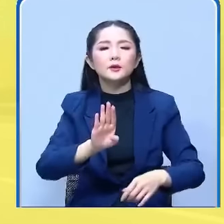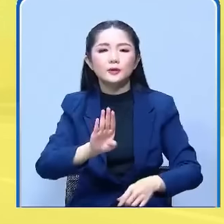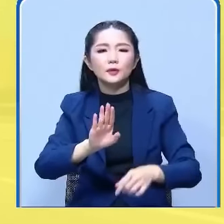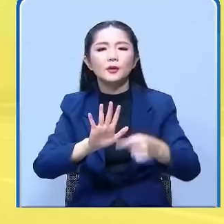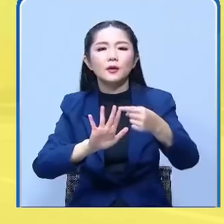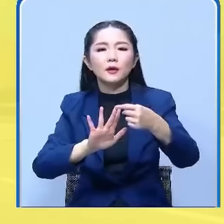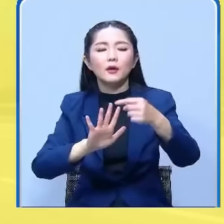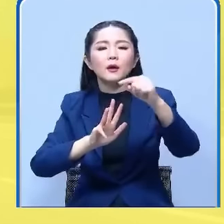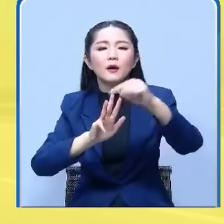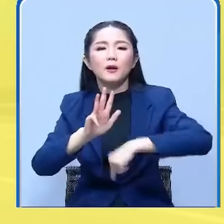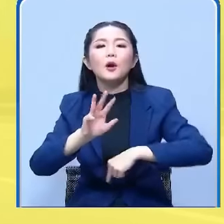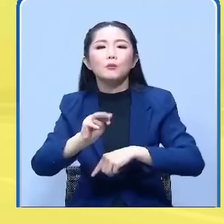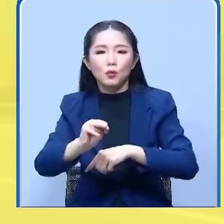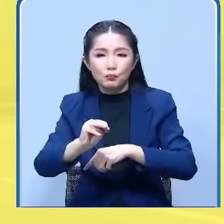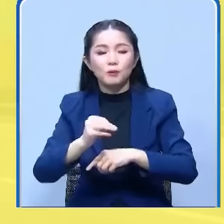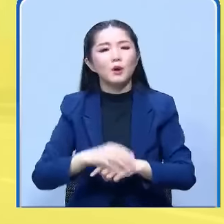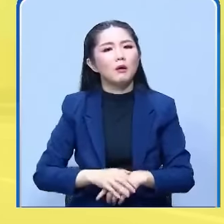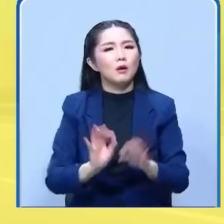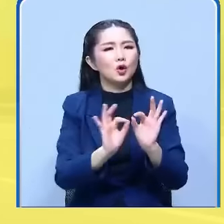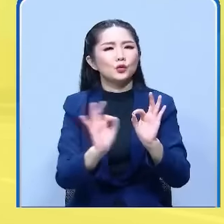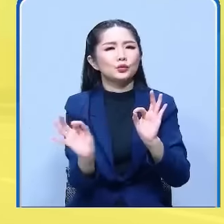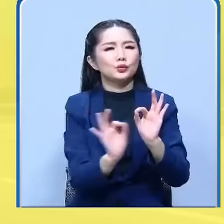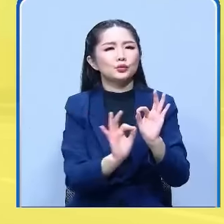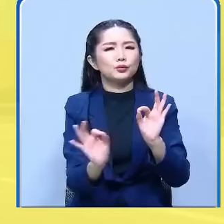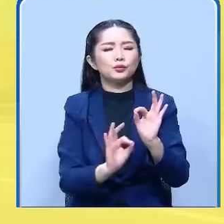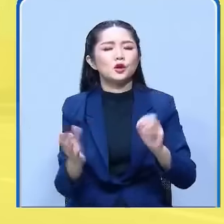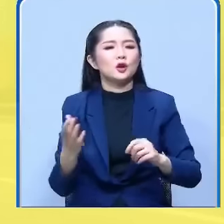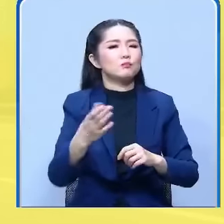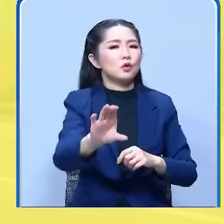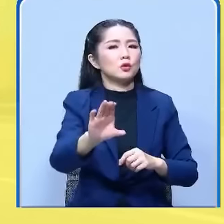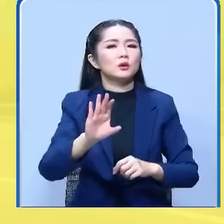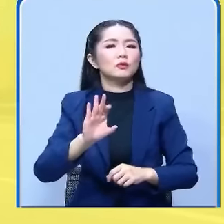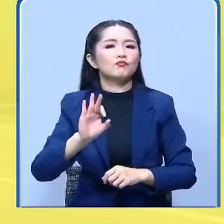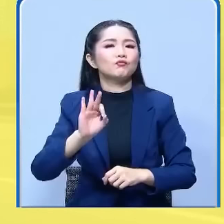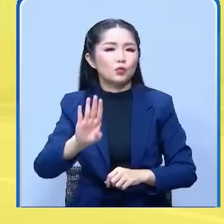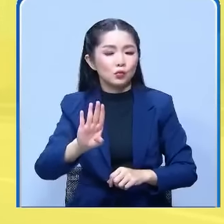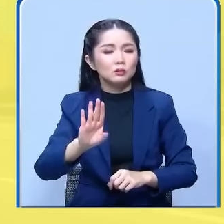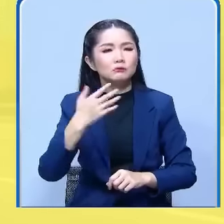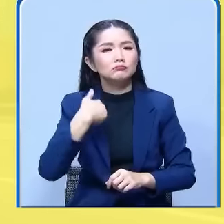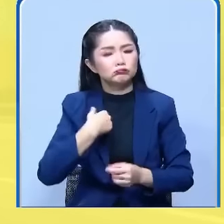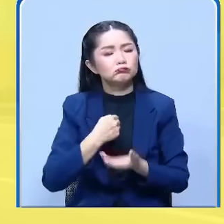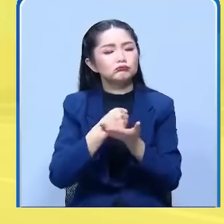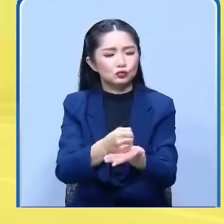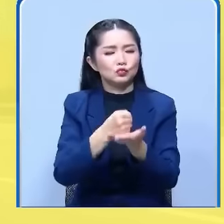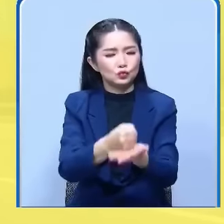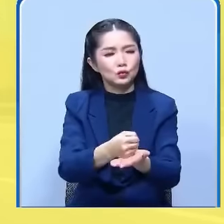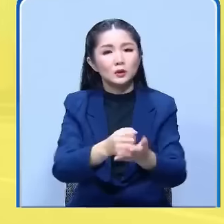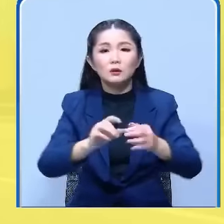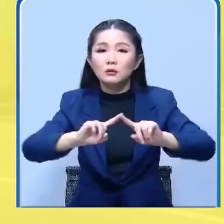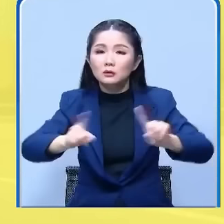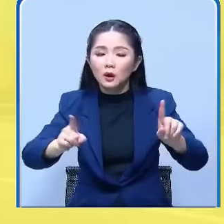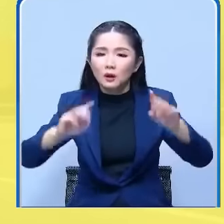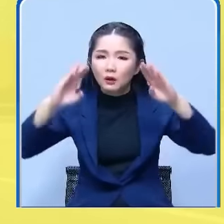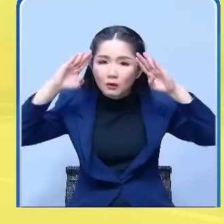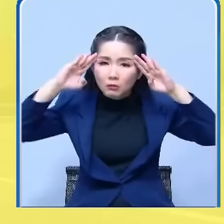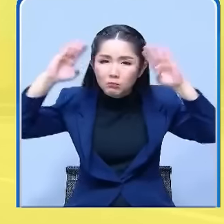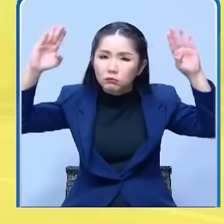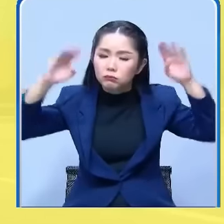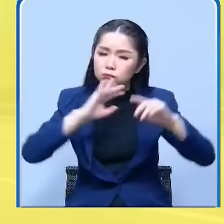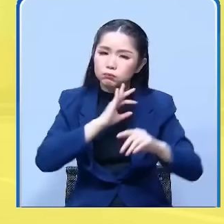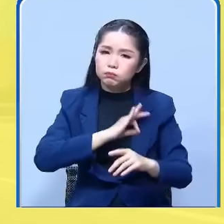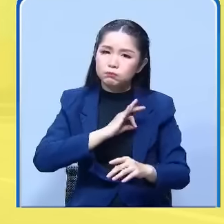ความผ่านทาง Facebook เกี่ยวกับการลงพื้นที่ช่วยเหลือผู้ประสบอุทกภัยแต่ว่าไปเจอประสบการณ์แปลกๆค่ะคุณบุ๋มบอกว่า